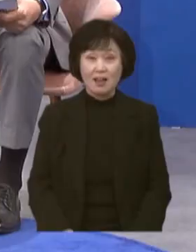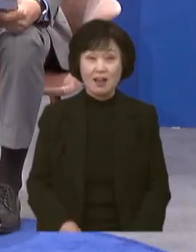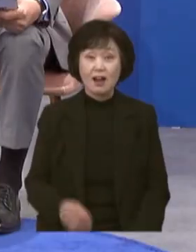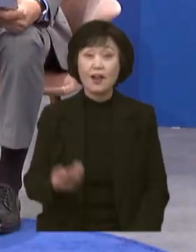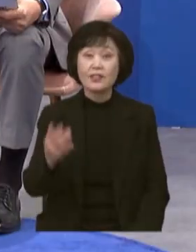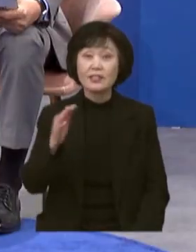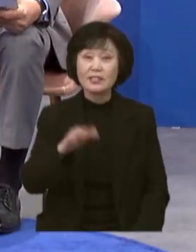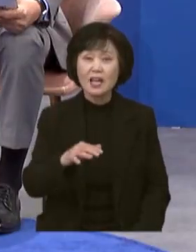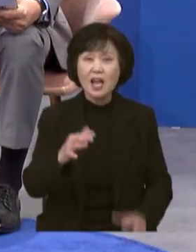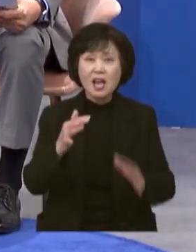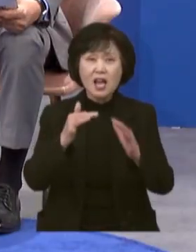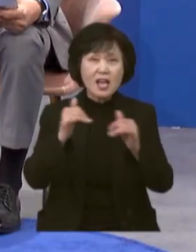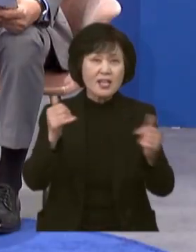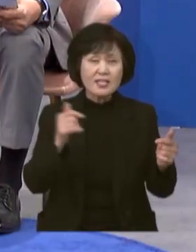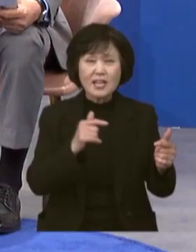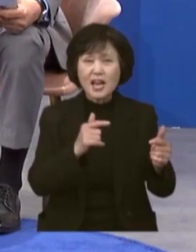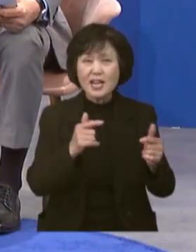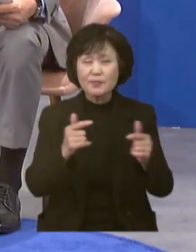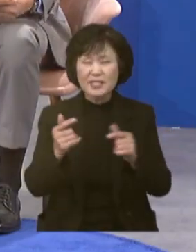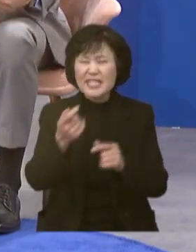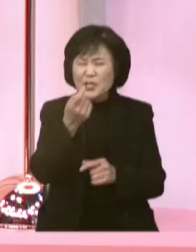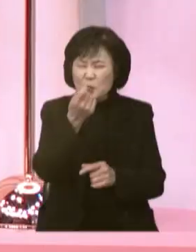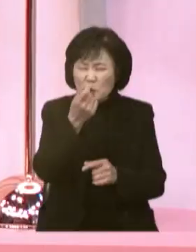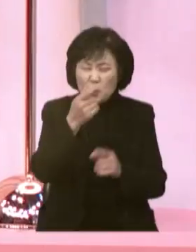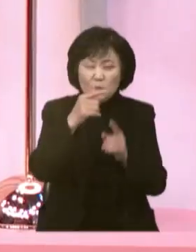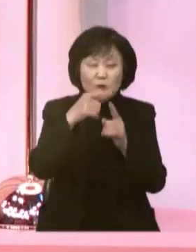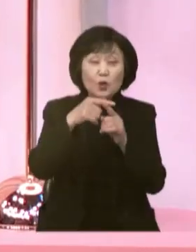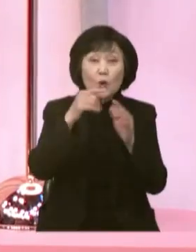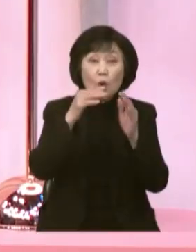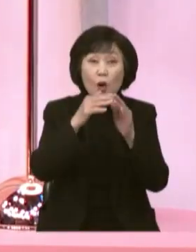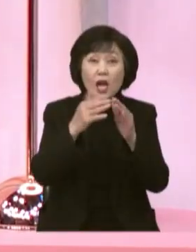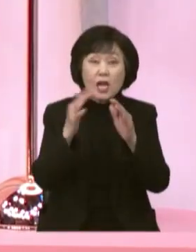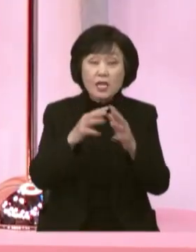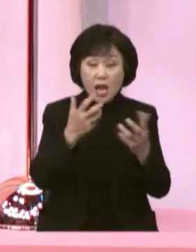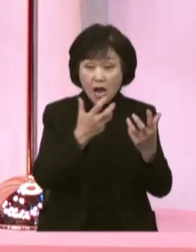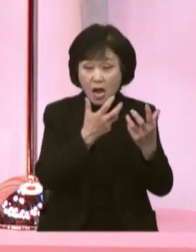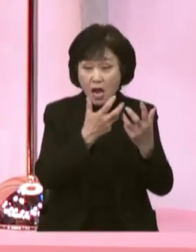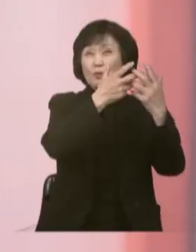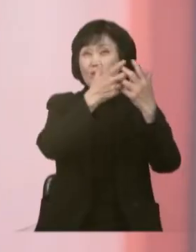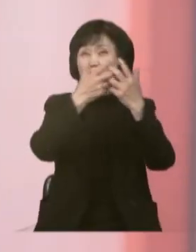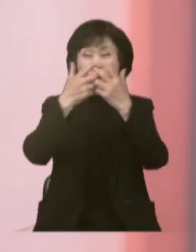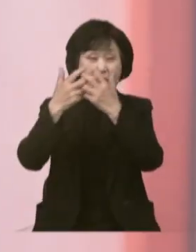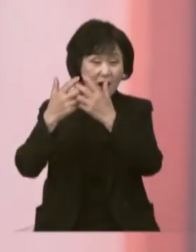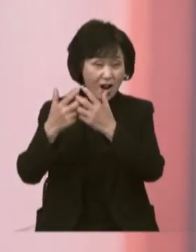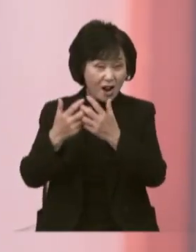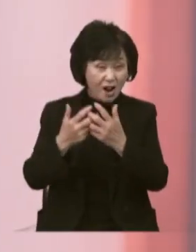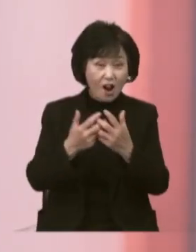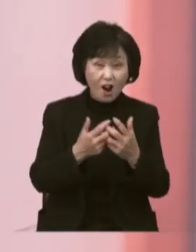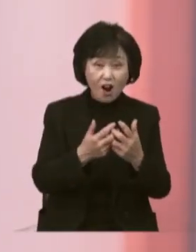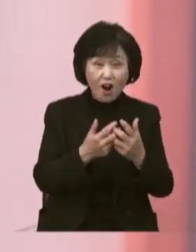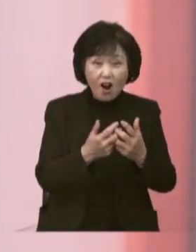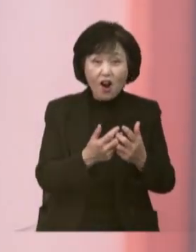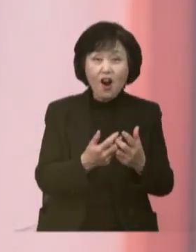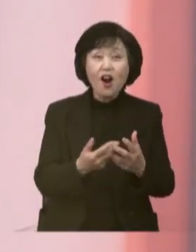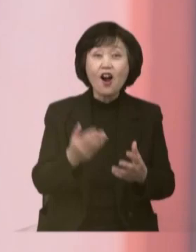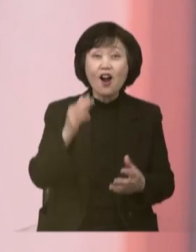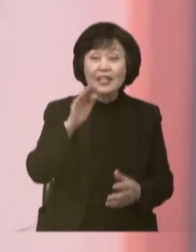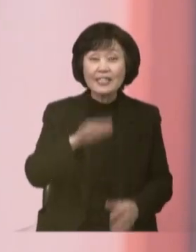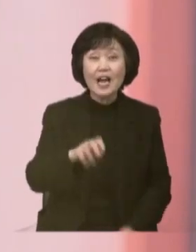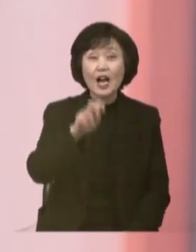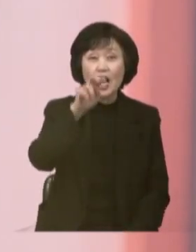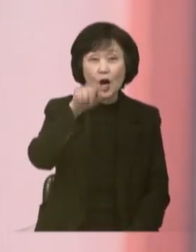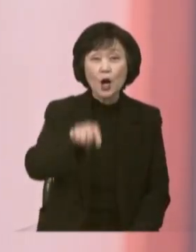난리 났거지. 어디 가서 나 같은 인물을 구경해. 어, 그렇지. 아이, 그래갖고 막 찬송가도 하고 뭐